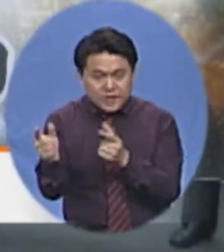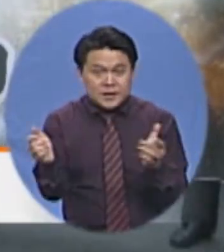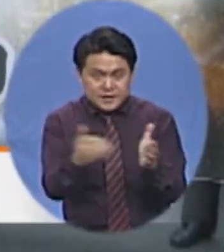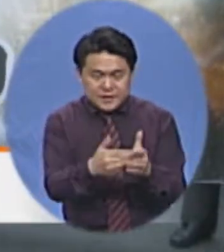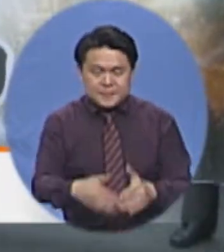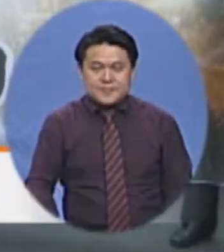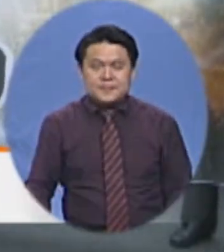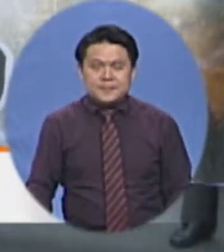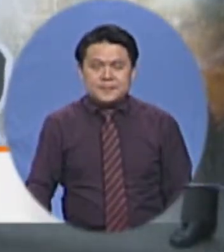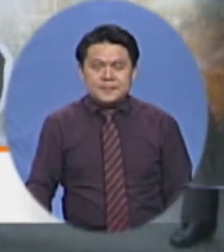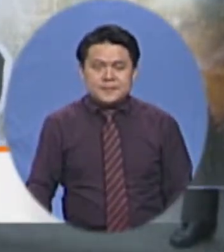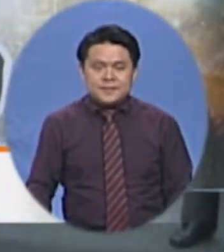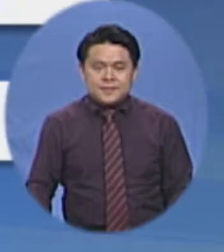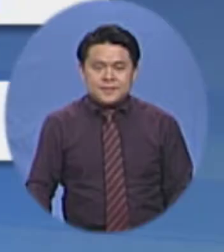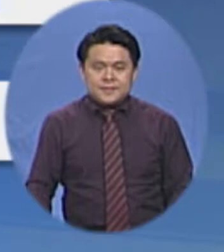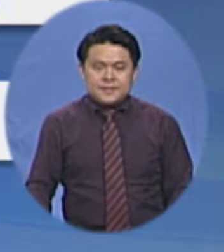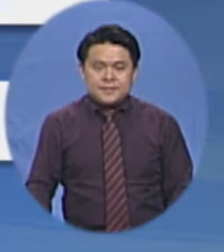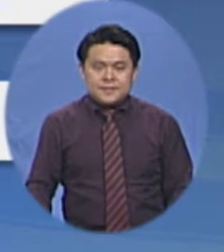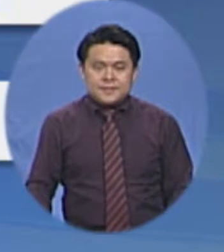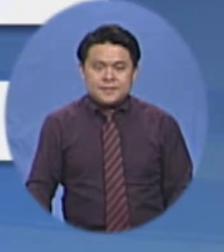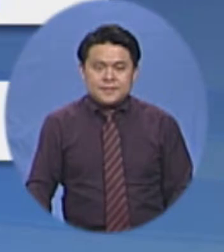기념행사가 진행됐습니다.